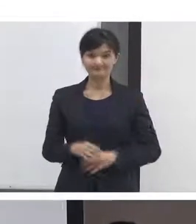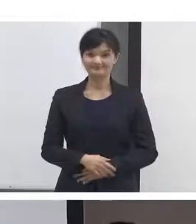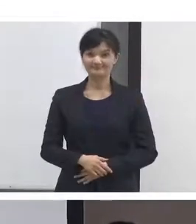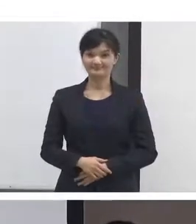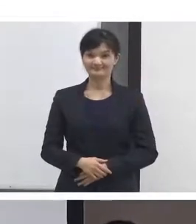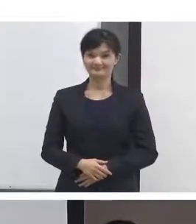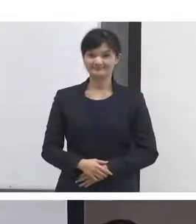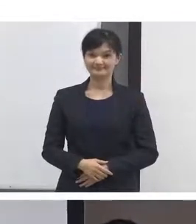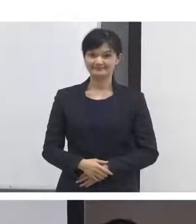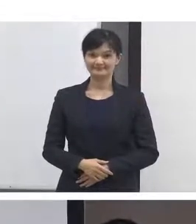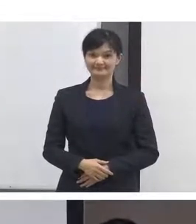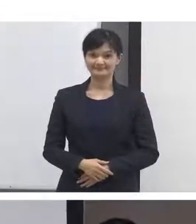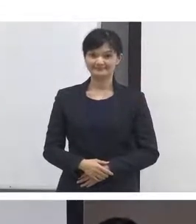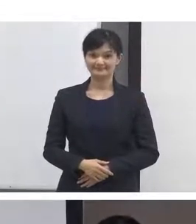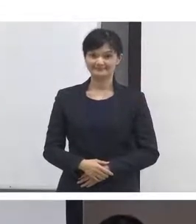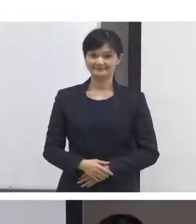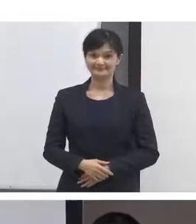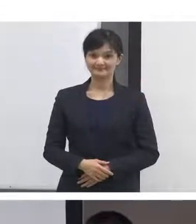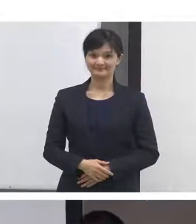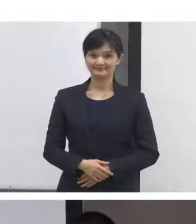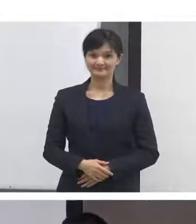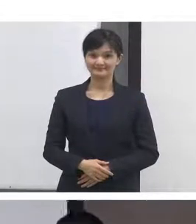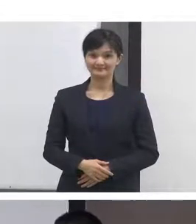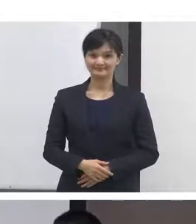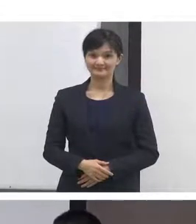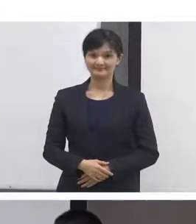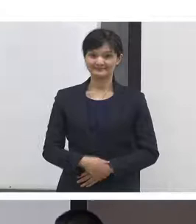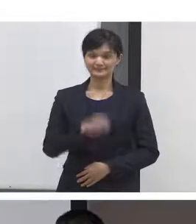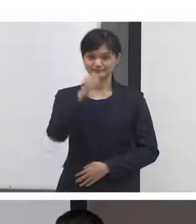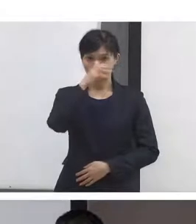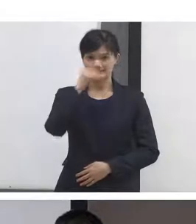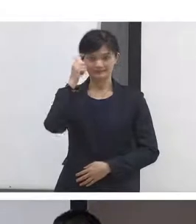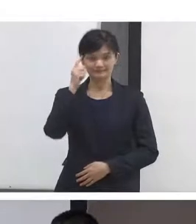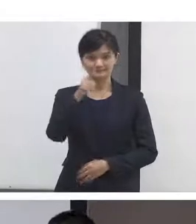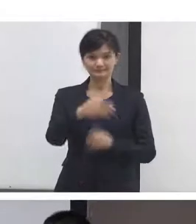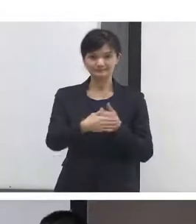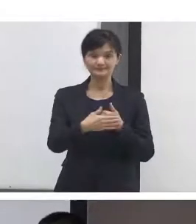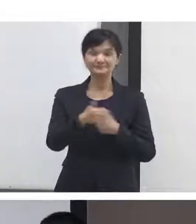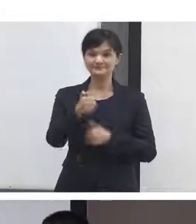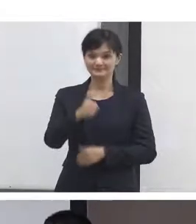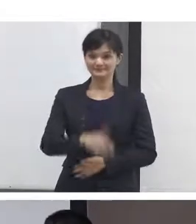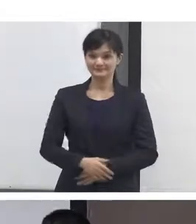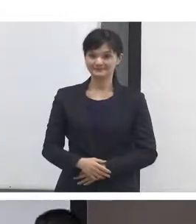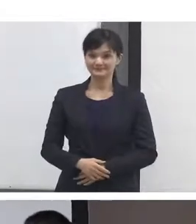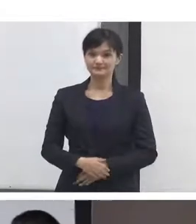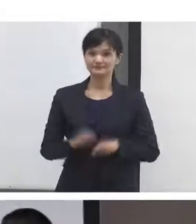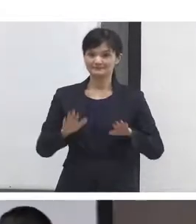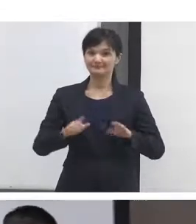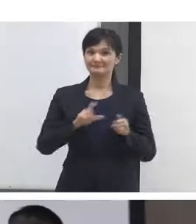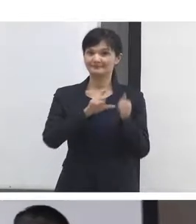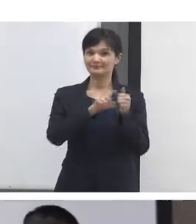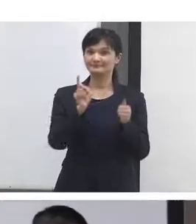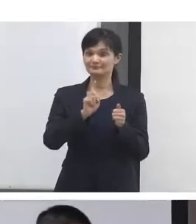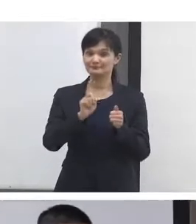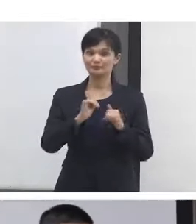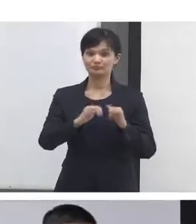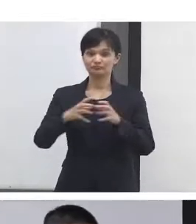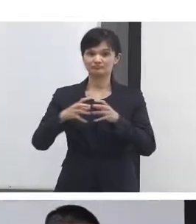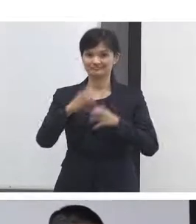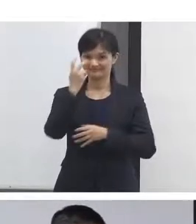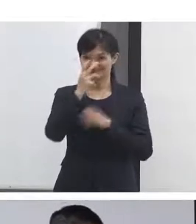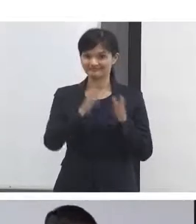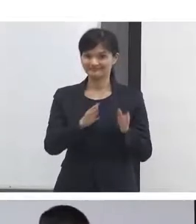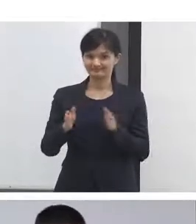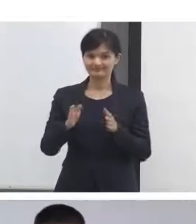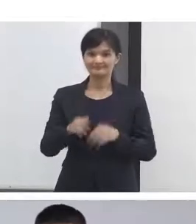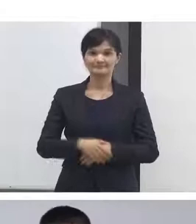哇，这是 ThinkPad。好，不好意思，一直麻烦你跑来跑去。好，今天的题目是社群治理这一个不